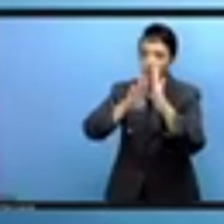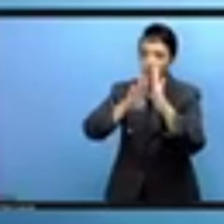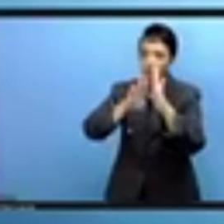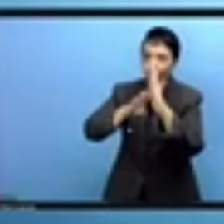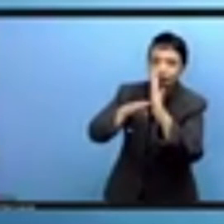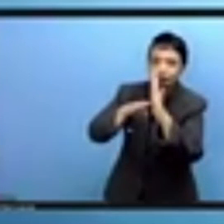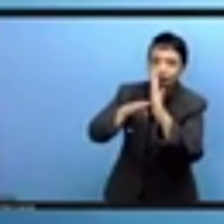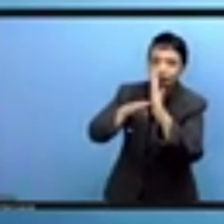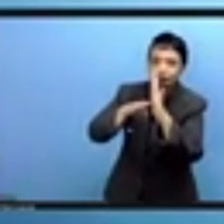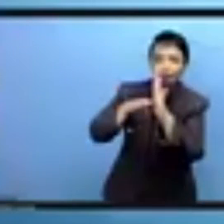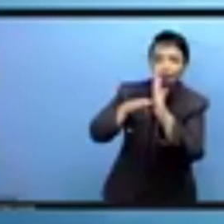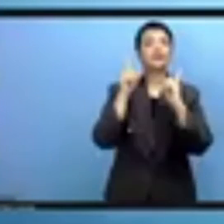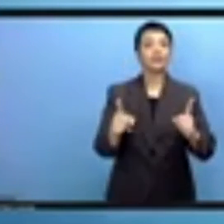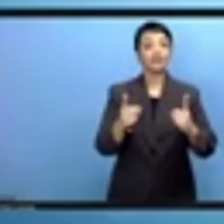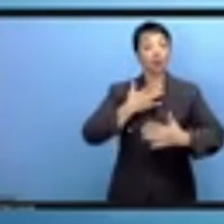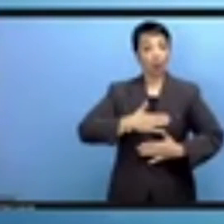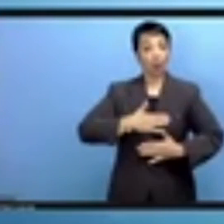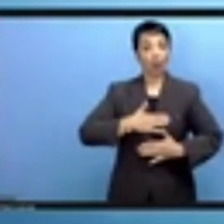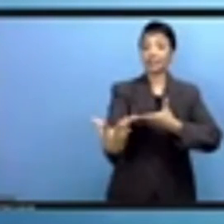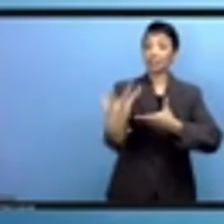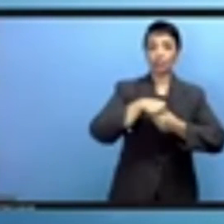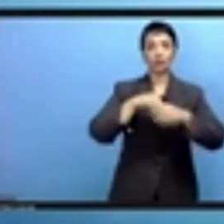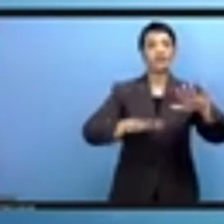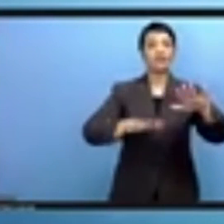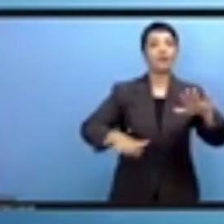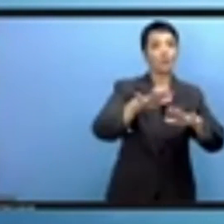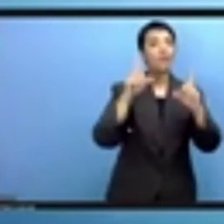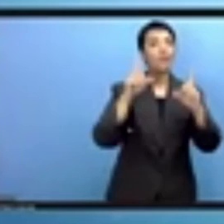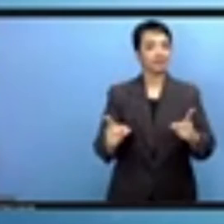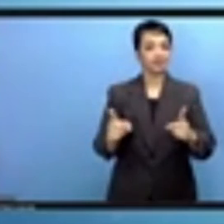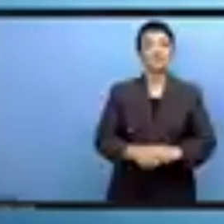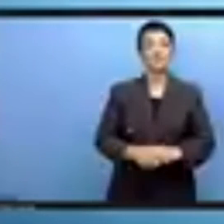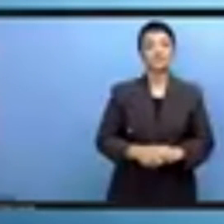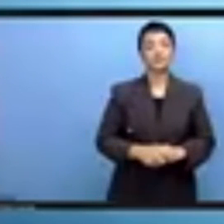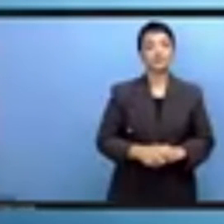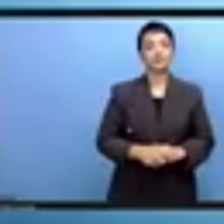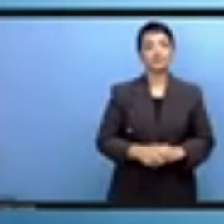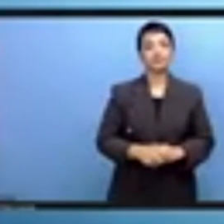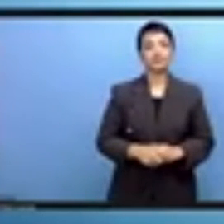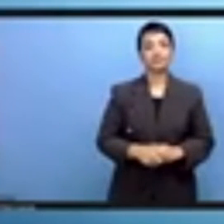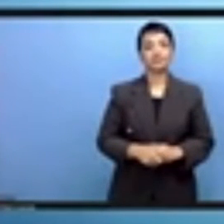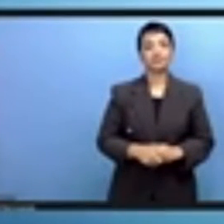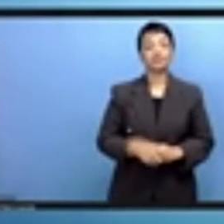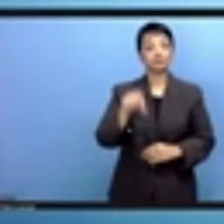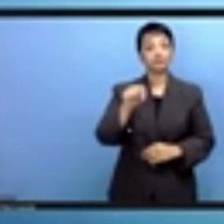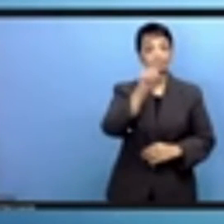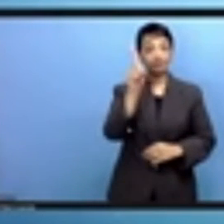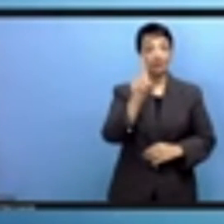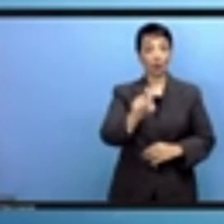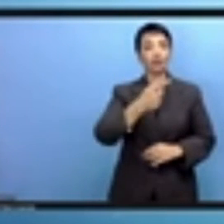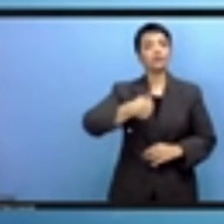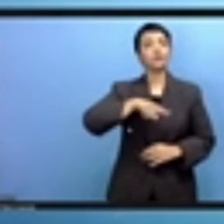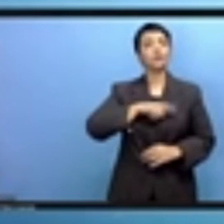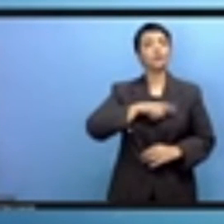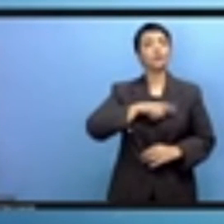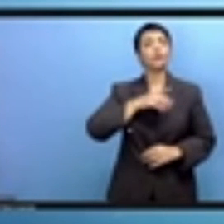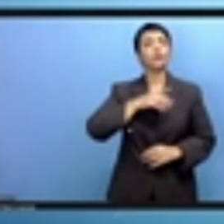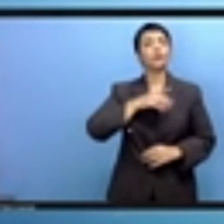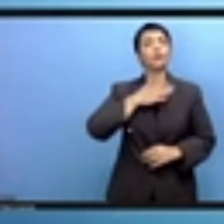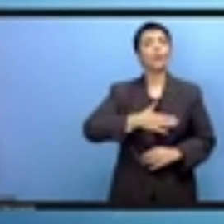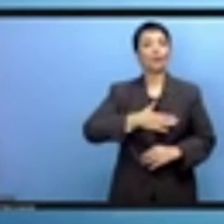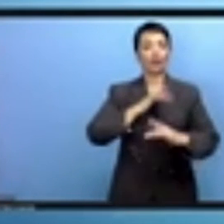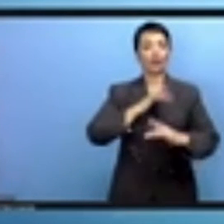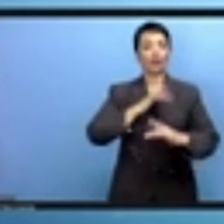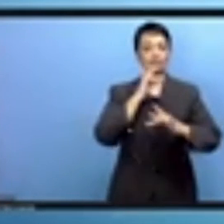是在一个发展的道路上，在来实现埃塞俄比亚的